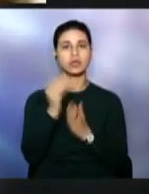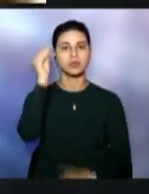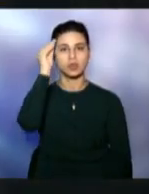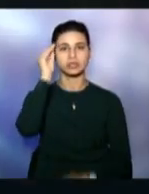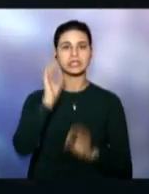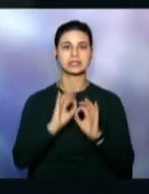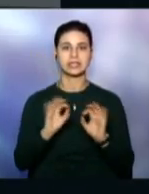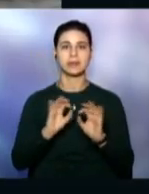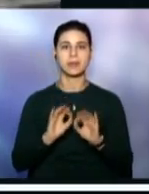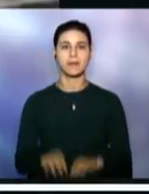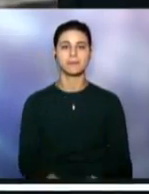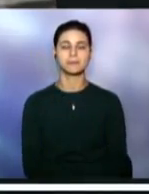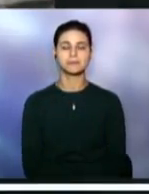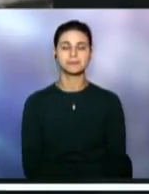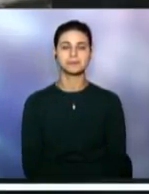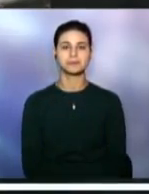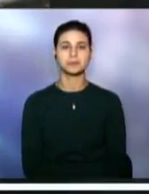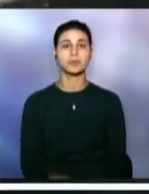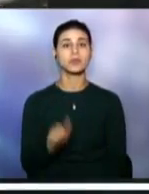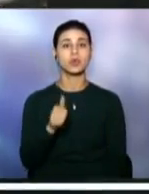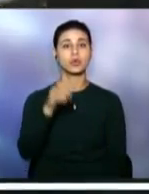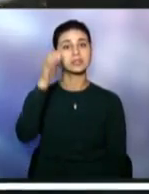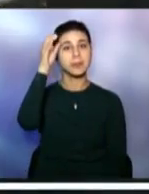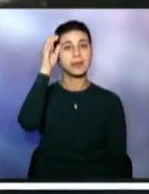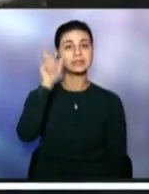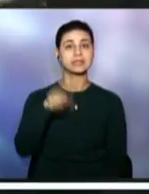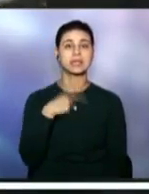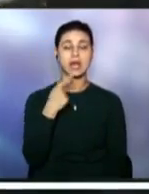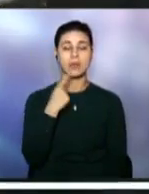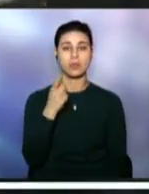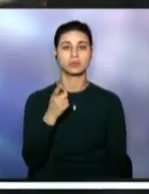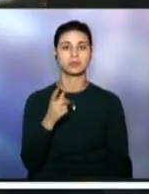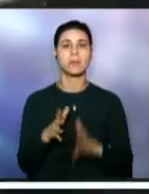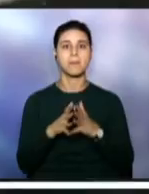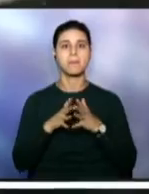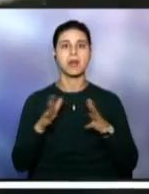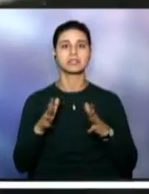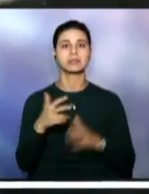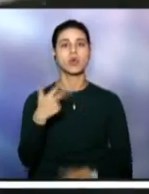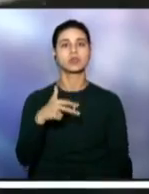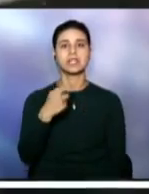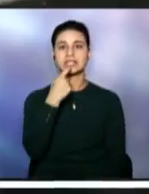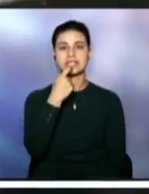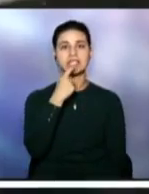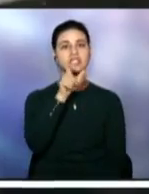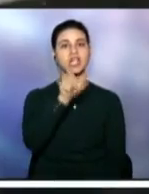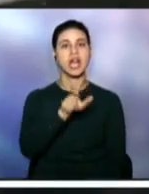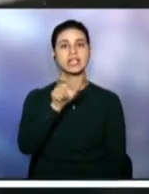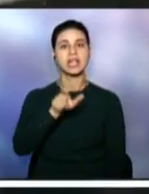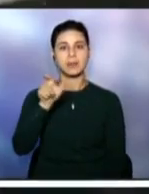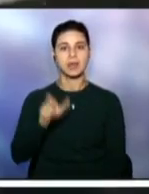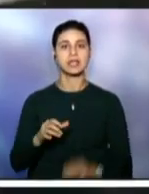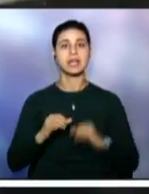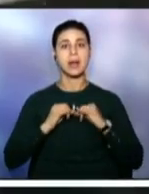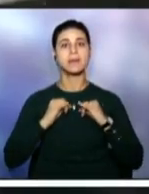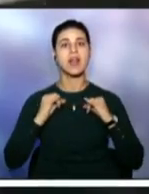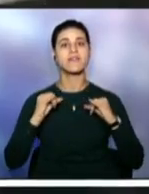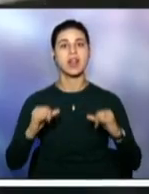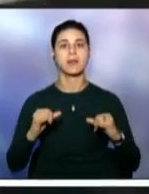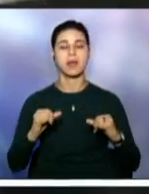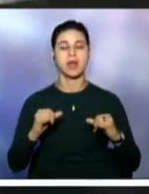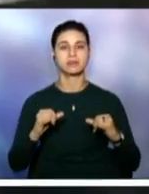საუბრობს. Როგორც მეცნიერი ვარაუდობს, მაქსიმუმ 30 წელიწადში ადამიანები გამრავლების მიზნით